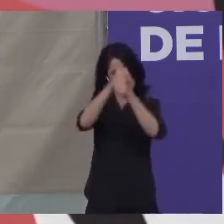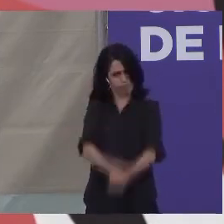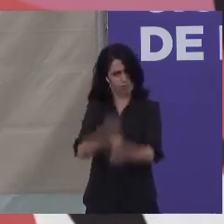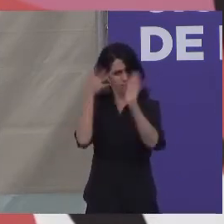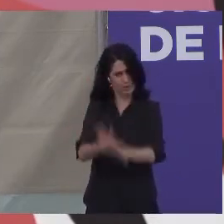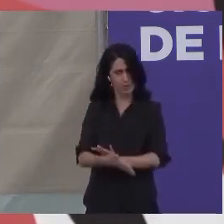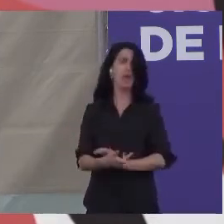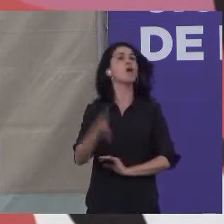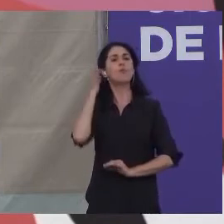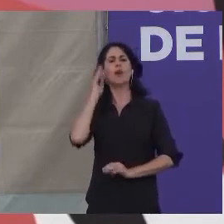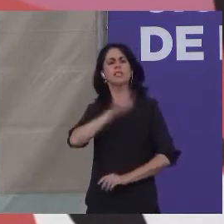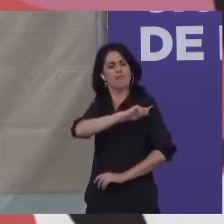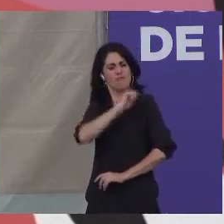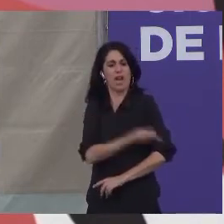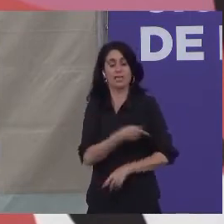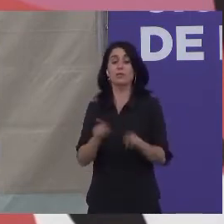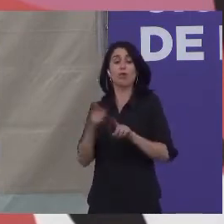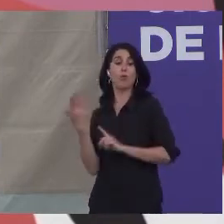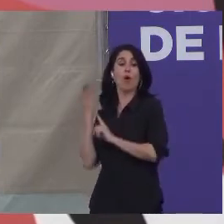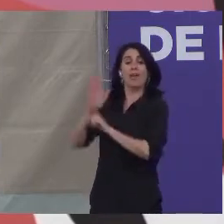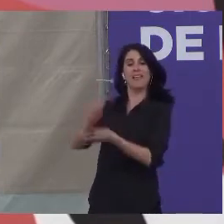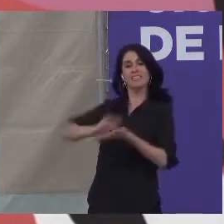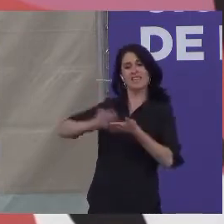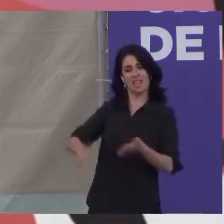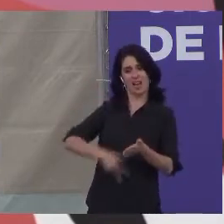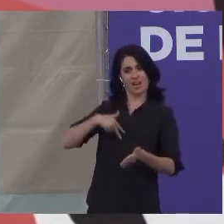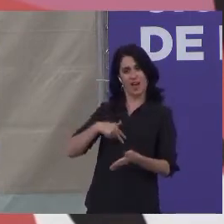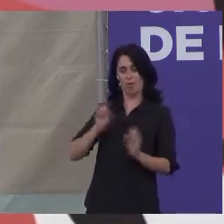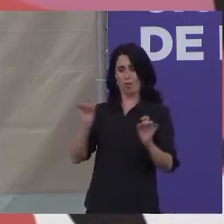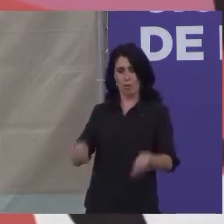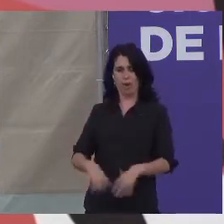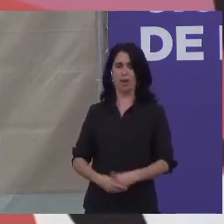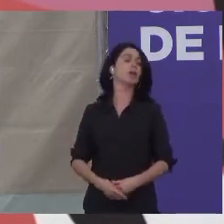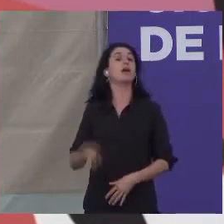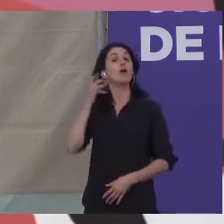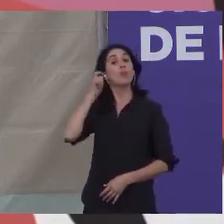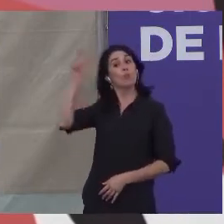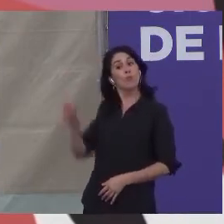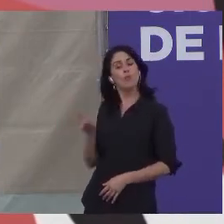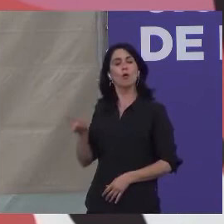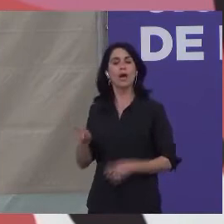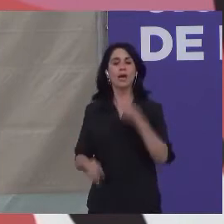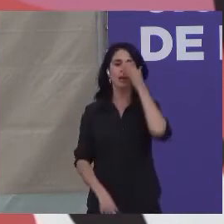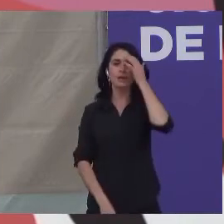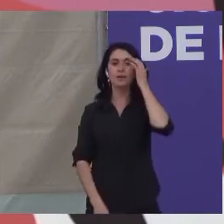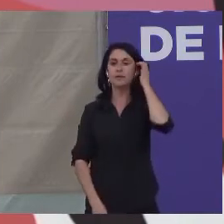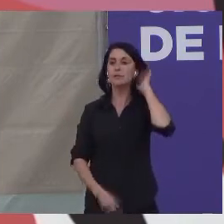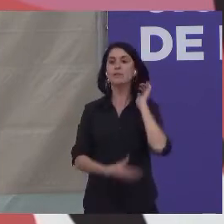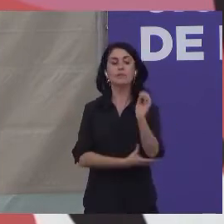valentes, com la nostra candidata a secretària general. Una dona